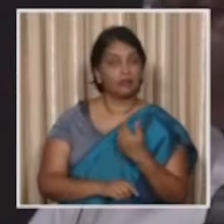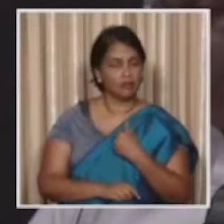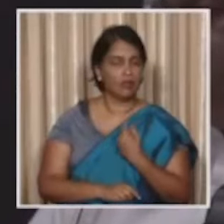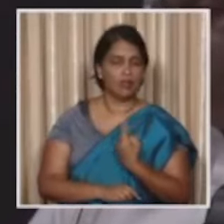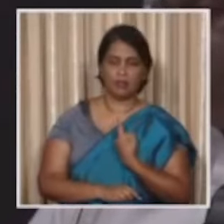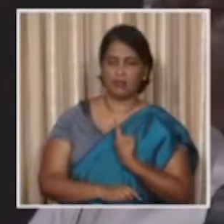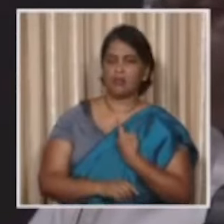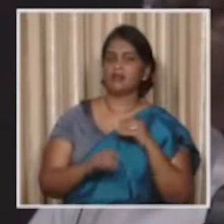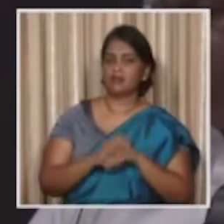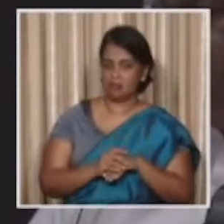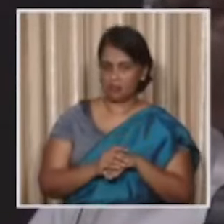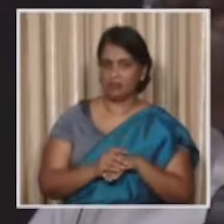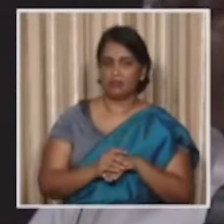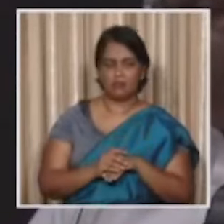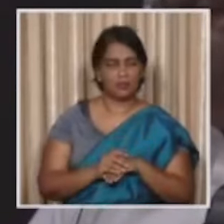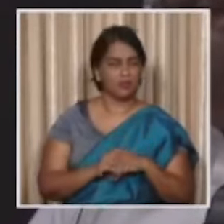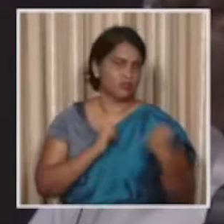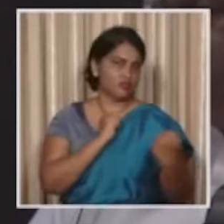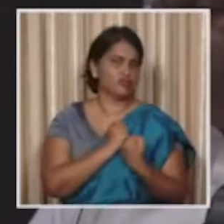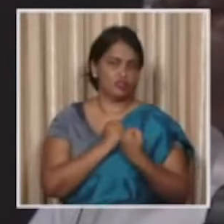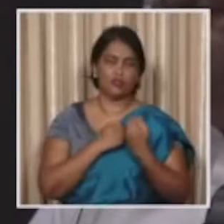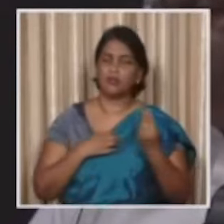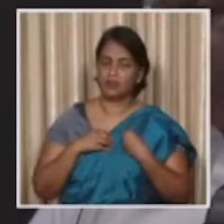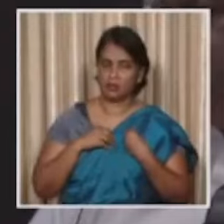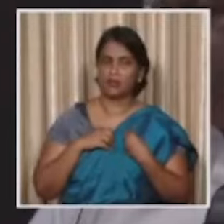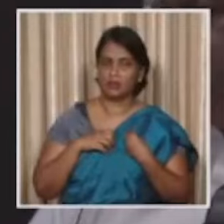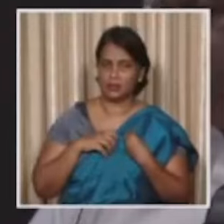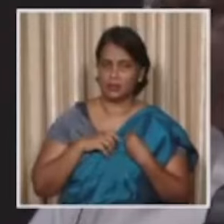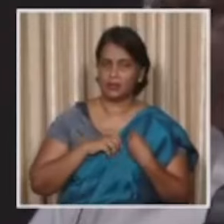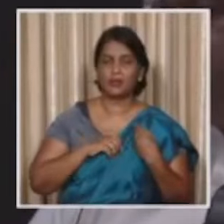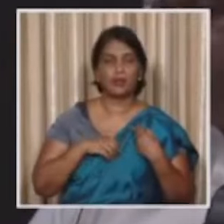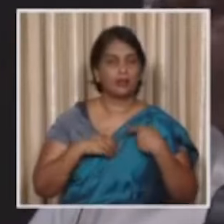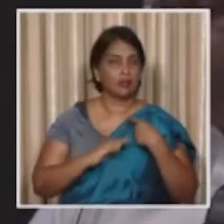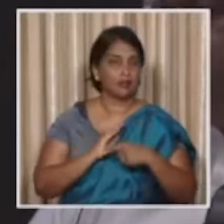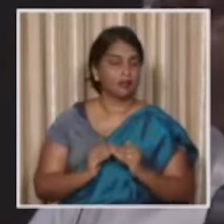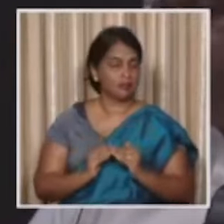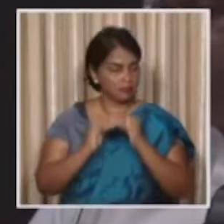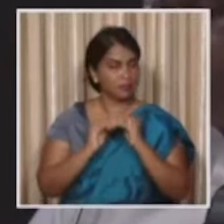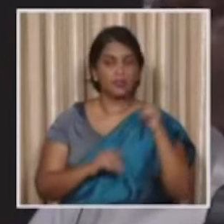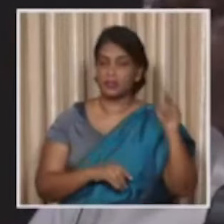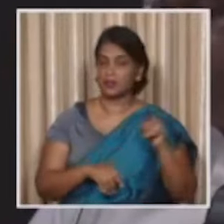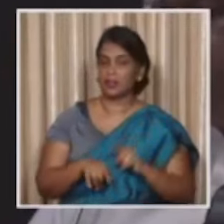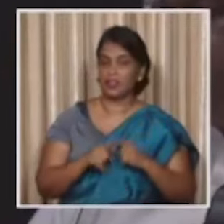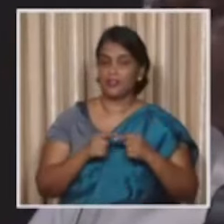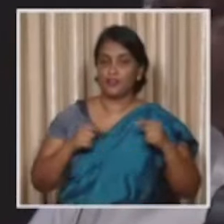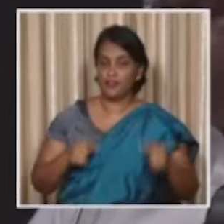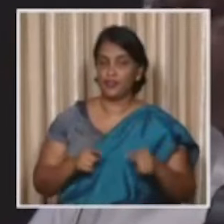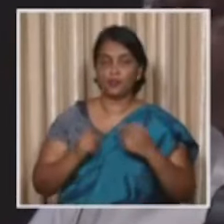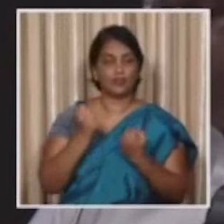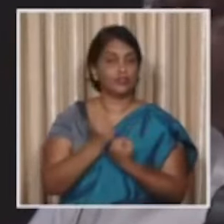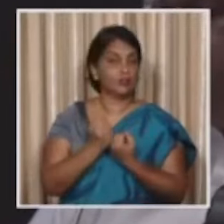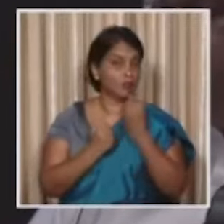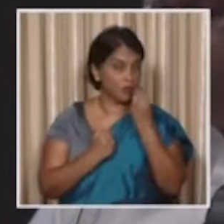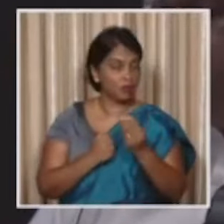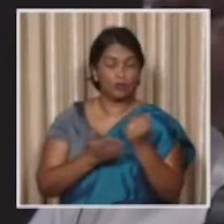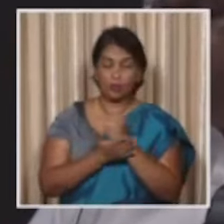තනියෙන් ආපු පුද්ගලයෙක් මට සහයෝගය ලබා දෙන්න කවුරුත් කියලා. මේ රට ගොඩ ගන්න. හැබැයි ඒ වෙලාවේ විපක්ෂයේ විදියට සහයෝගය ලබා දුන්නා